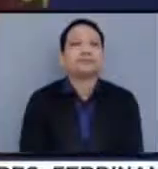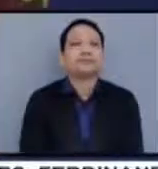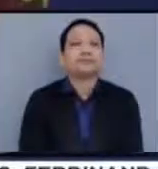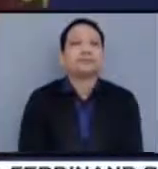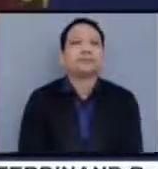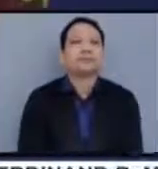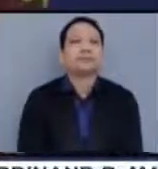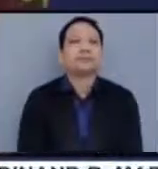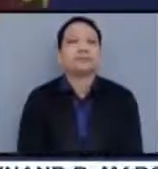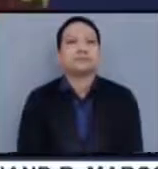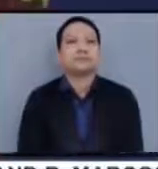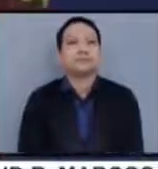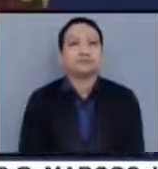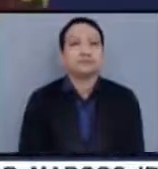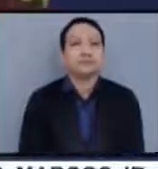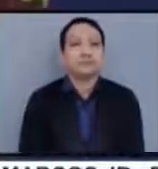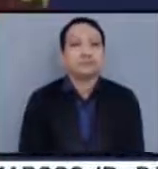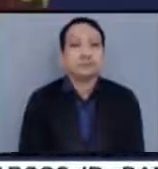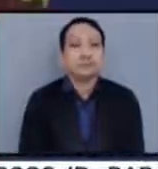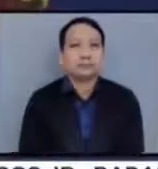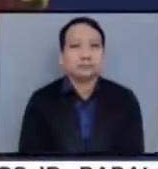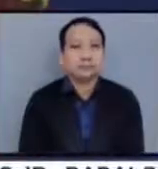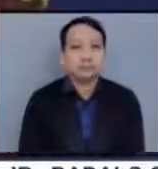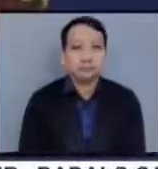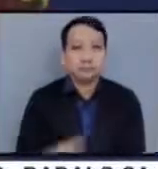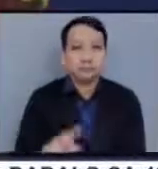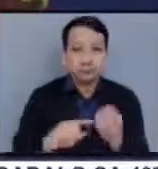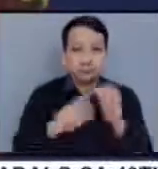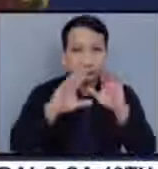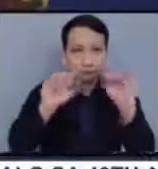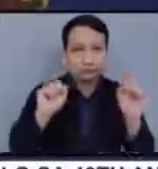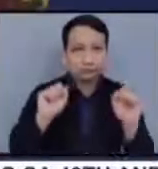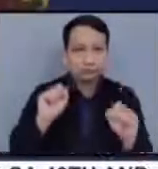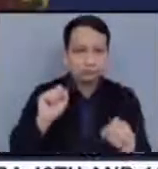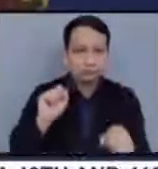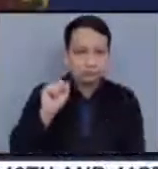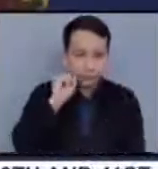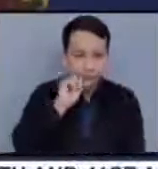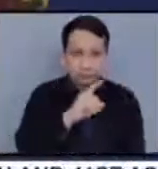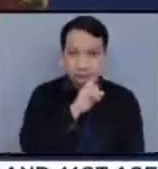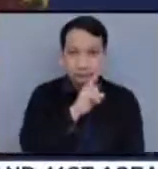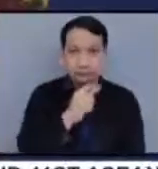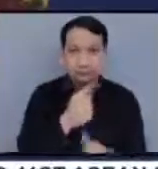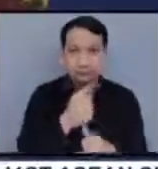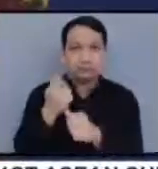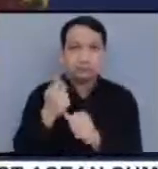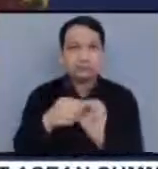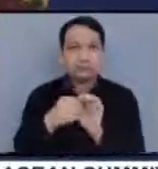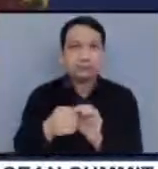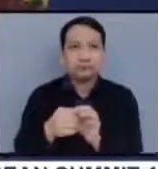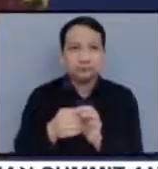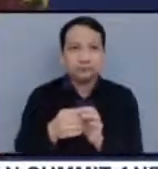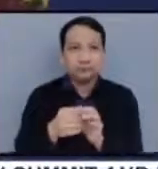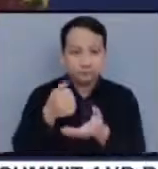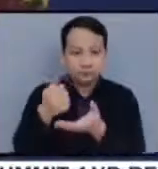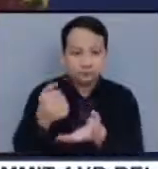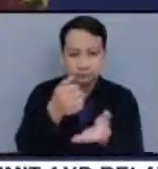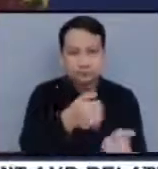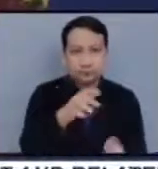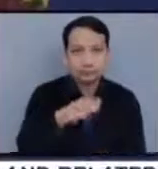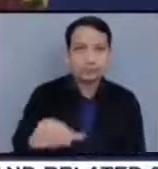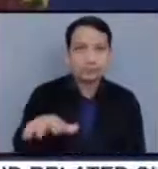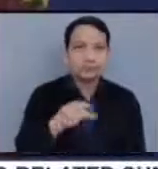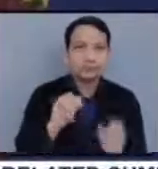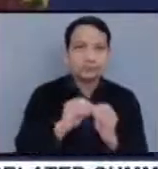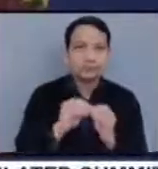Sinamahan ni Vice President Sara Duterte si Senator Ramon Bongrevilla sa pagsasagawa ng bayanihan relief operations para sa mga nasalanta